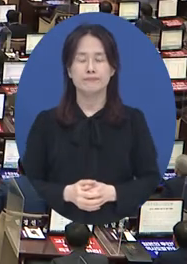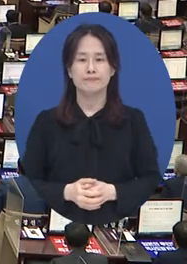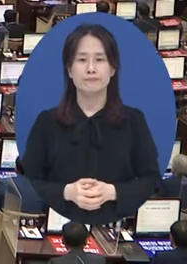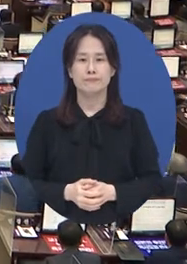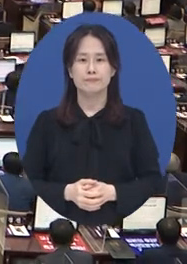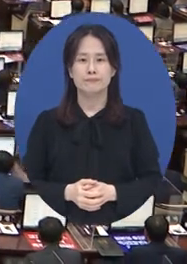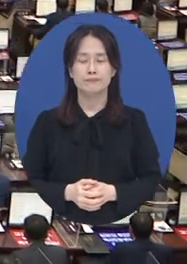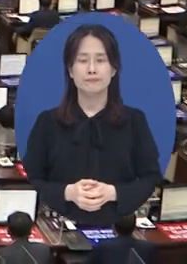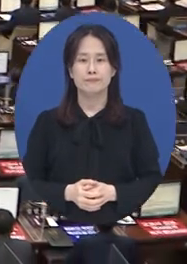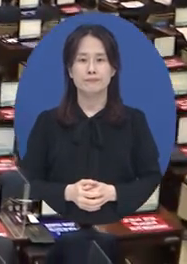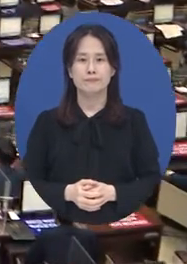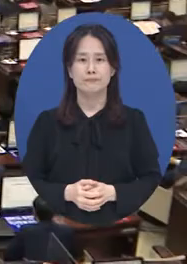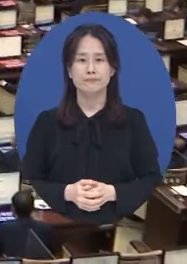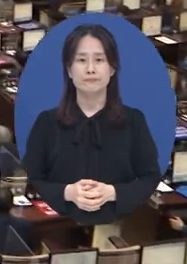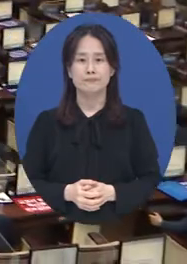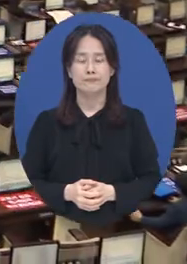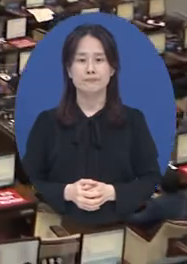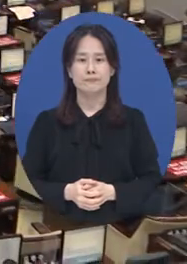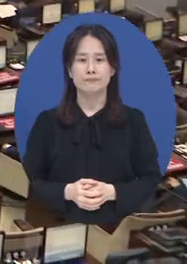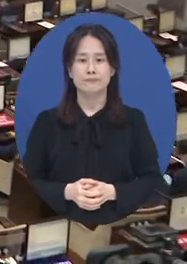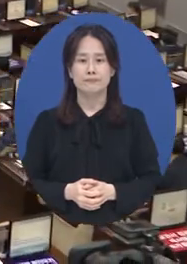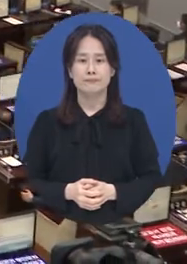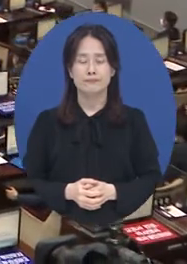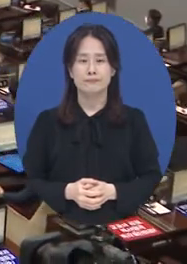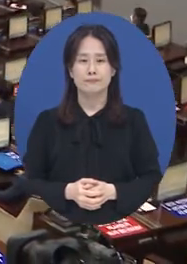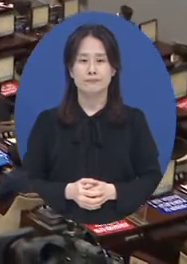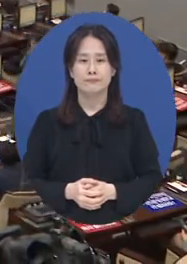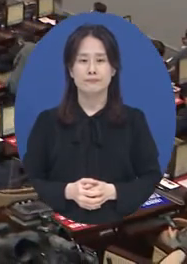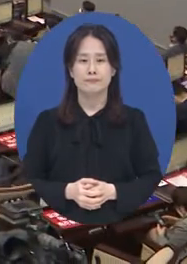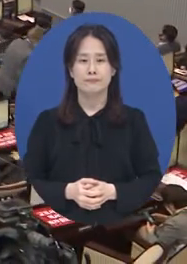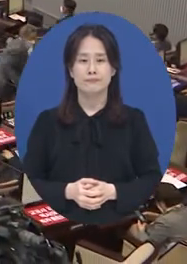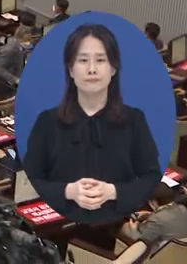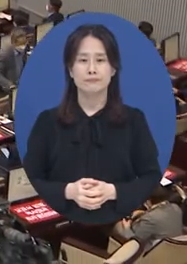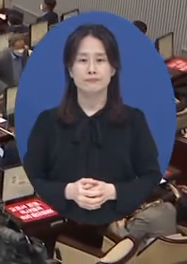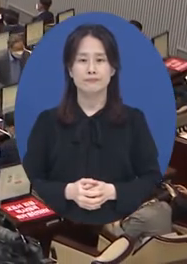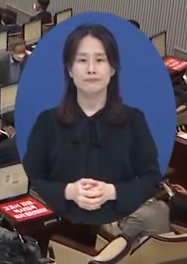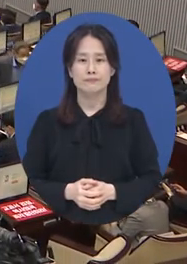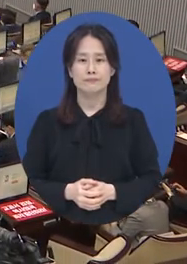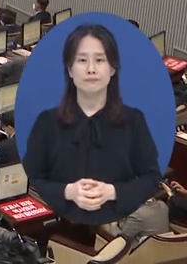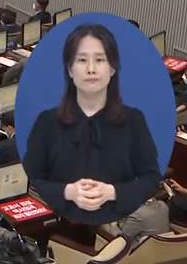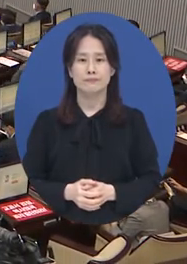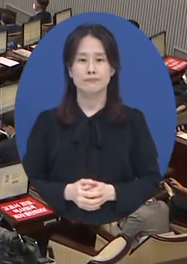돌입할 예정입니다 경비실 tv 표창을 힘입니다